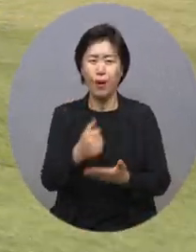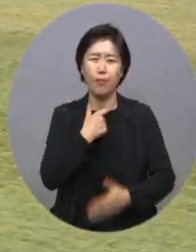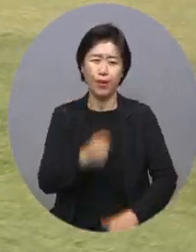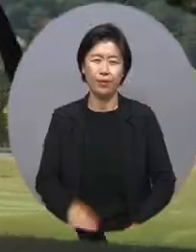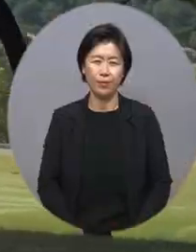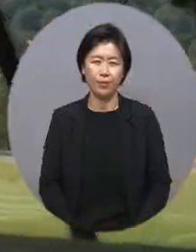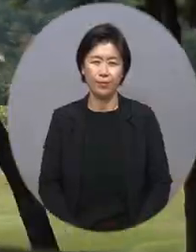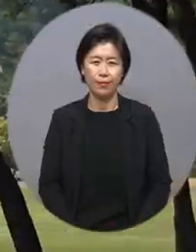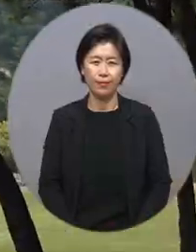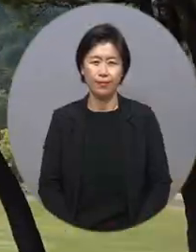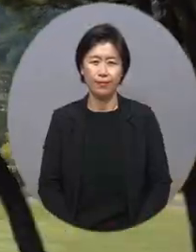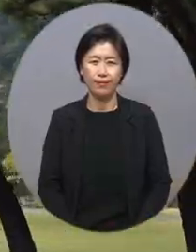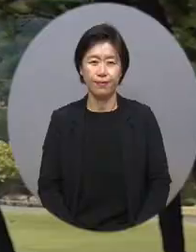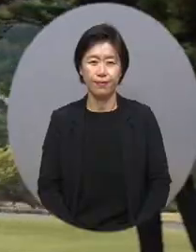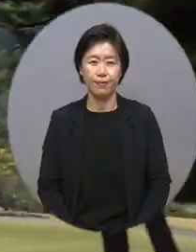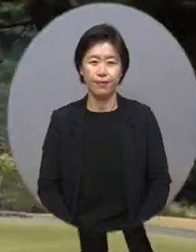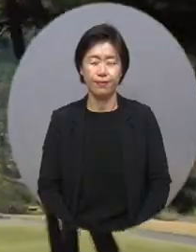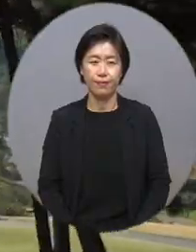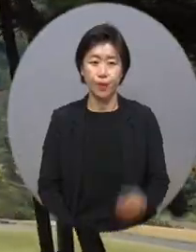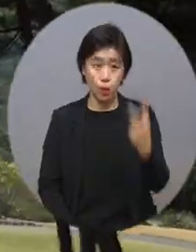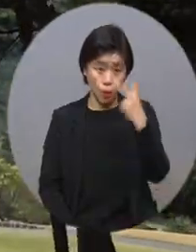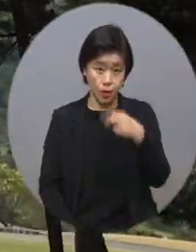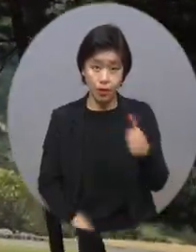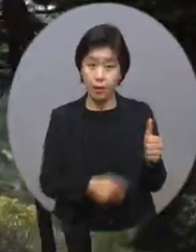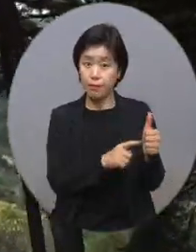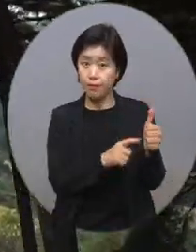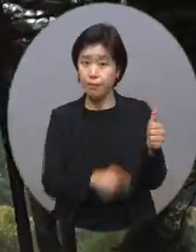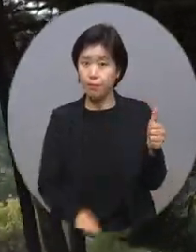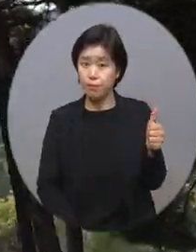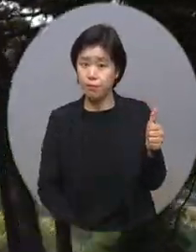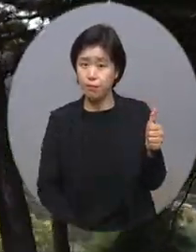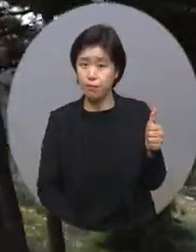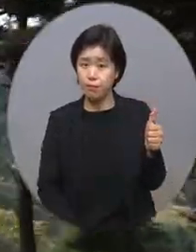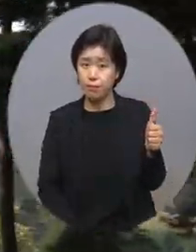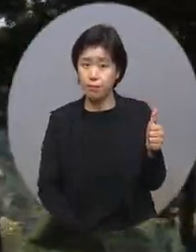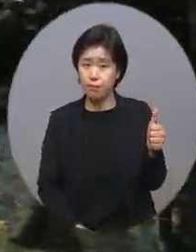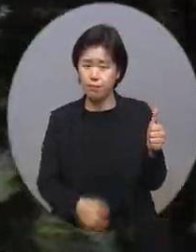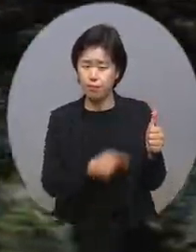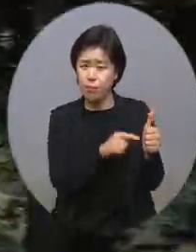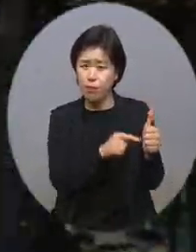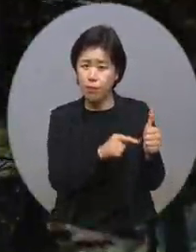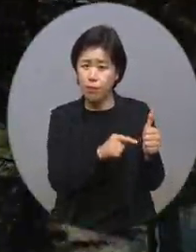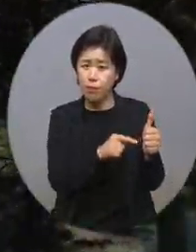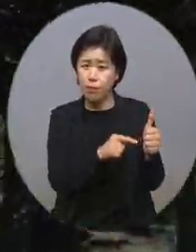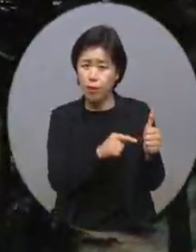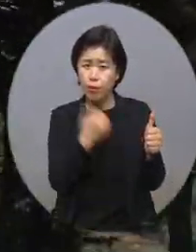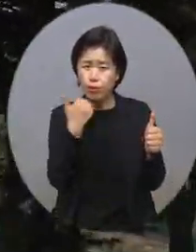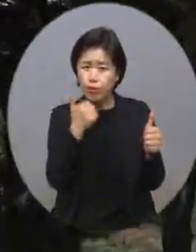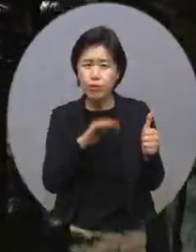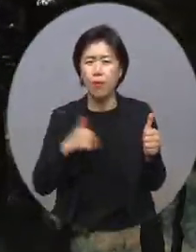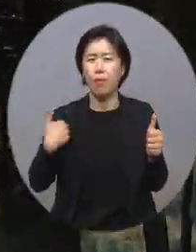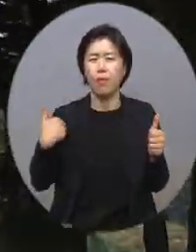해보겠습니다. 근데 관리자분이 성체가 누구신지는 모르겠지만